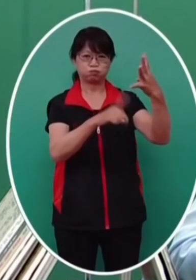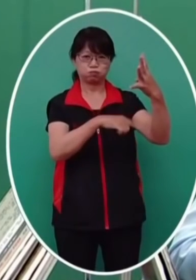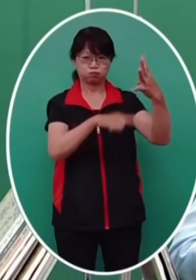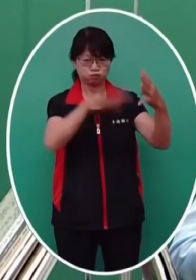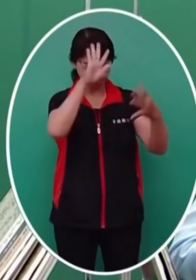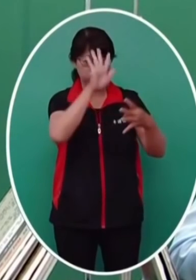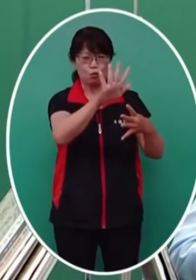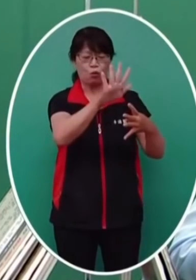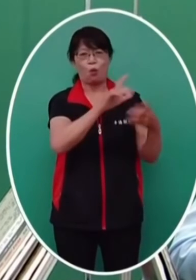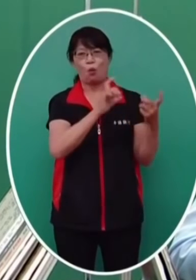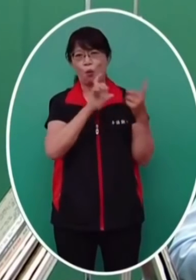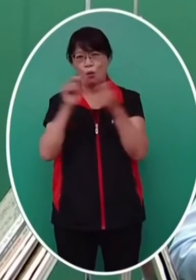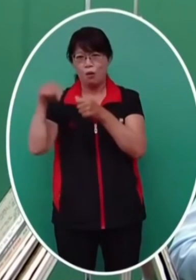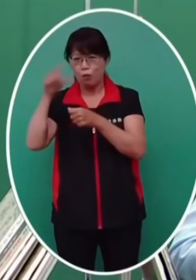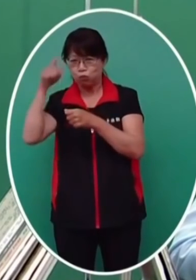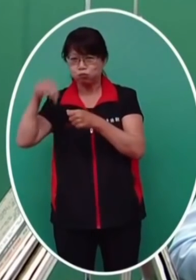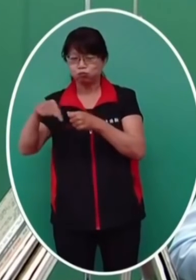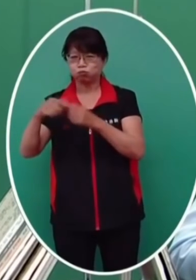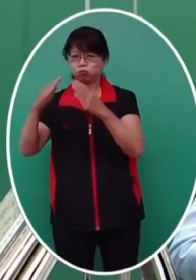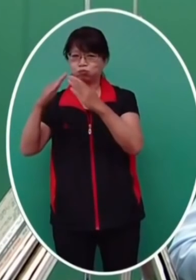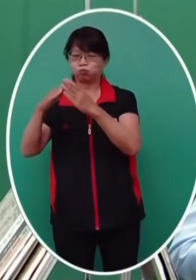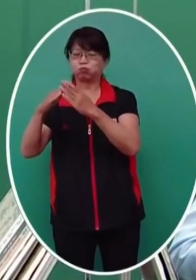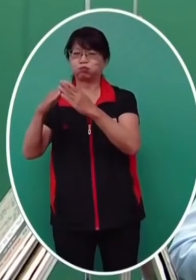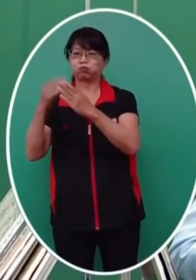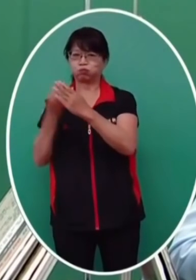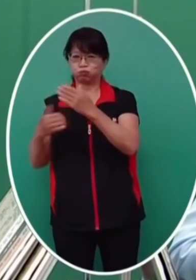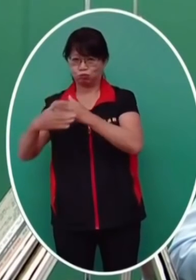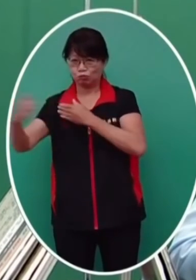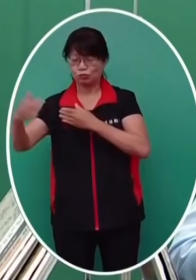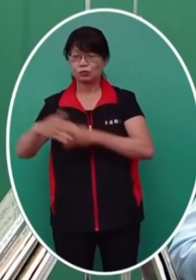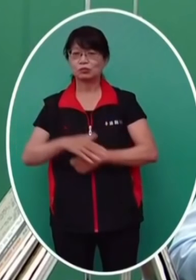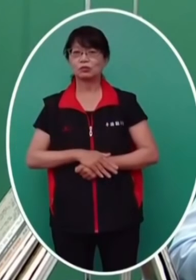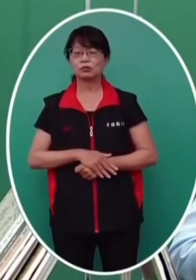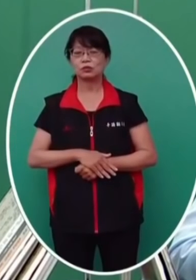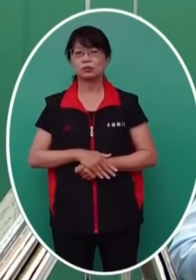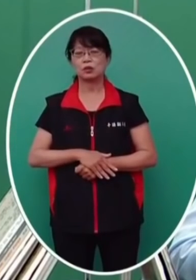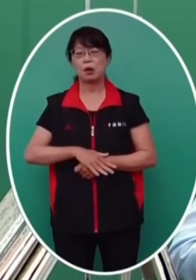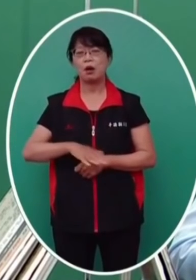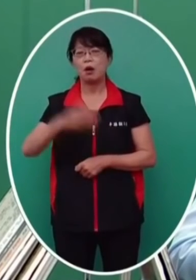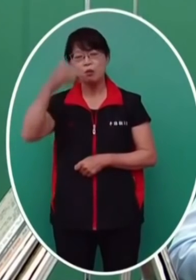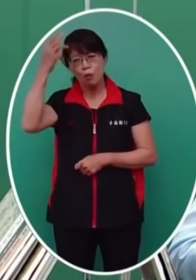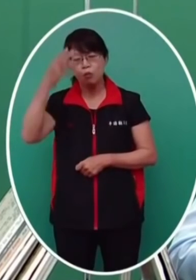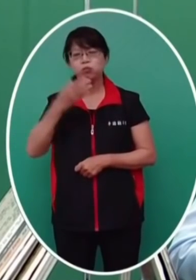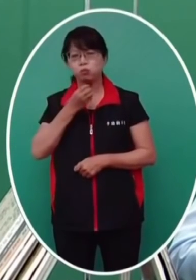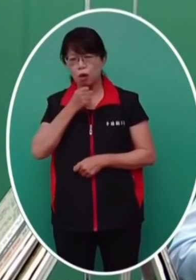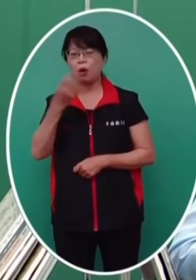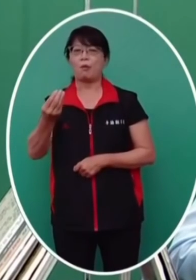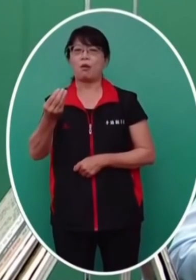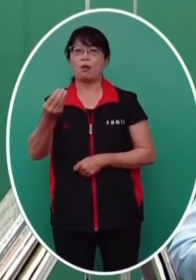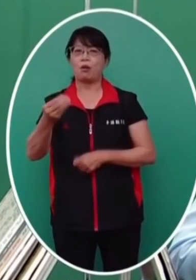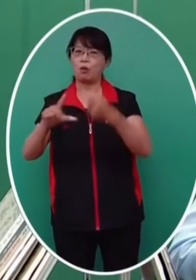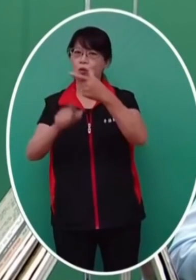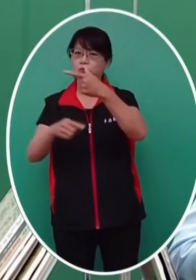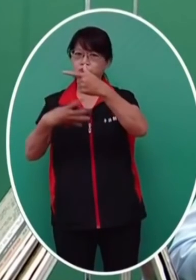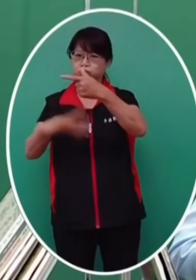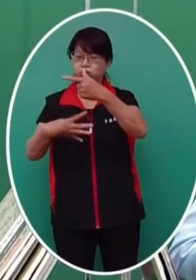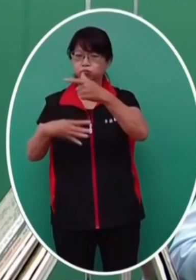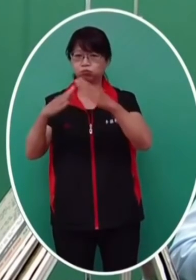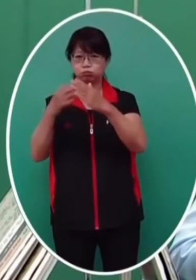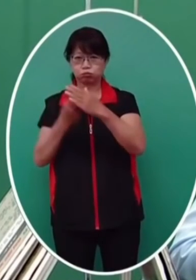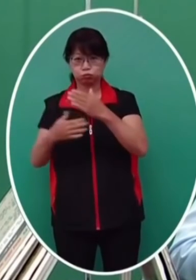6月4号回来台南开始居家隔离哈。那因为没有症状哦，那是6月4号，因为列为居家隔